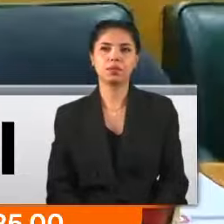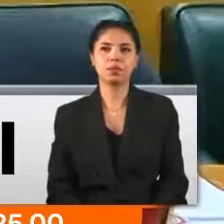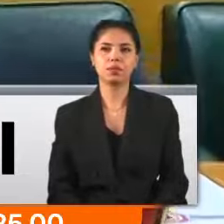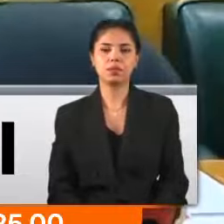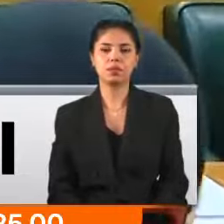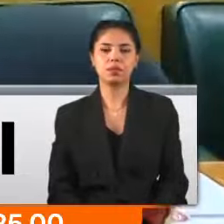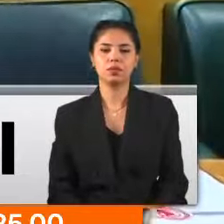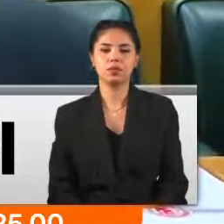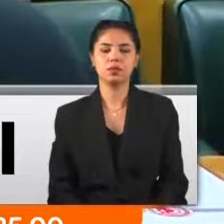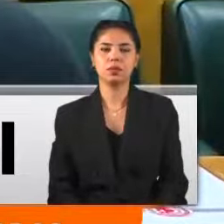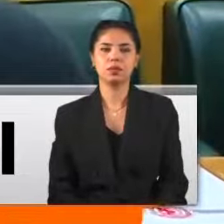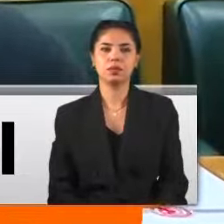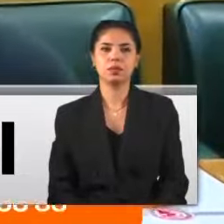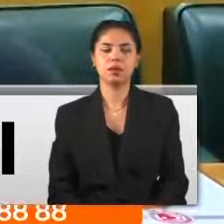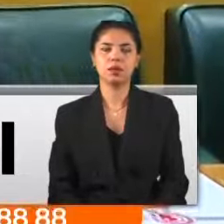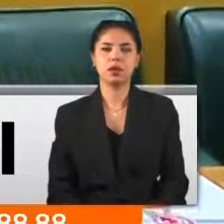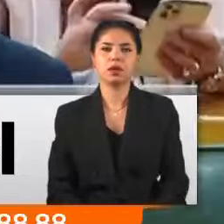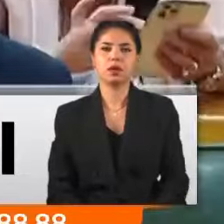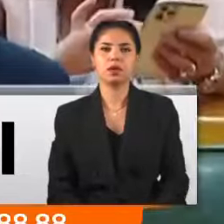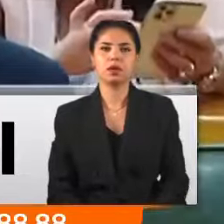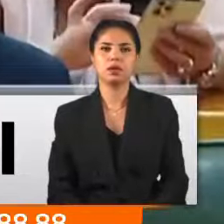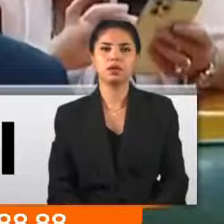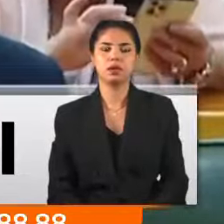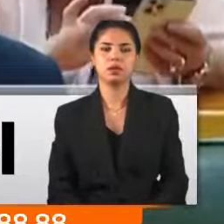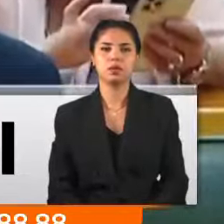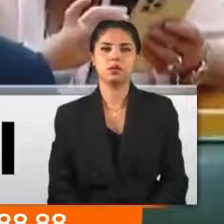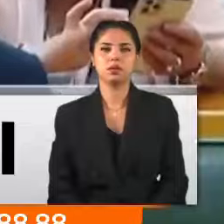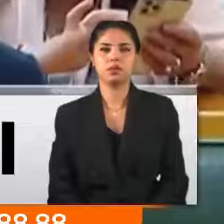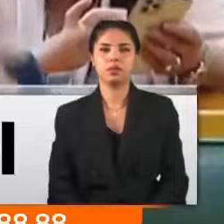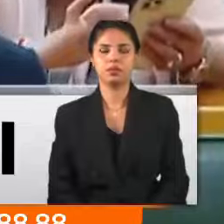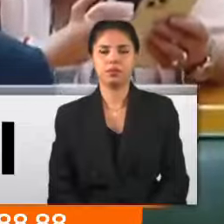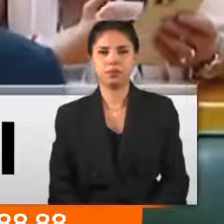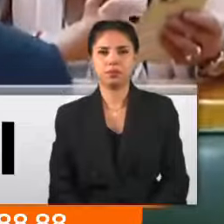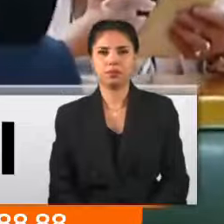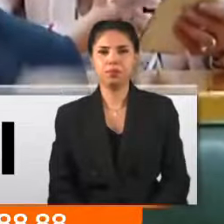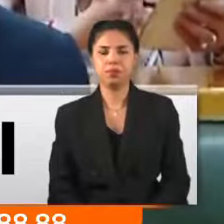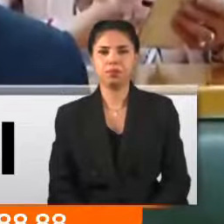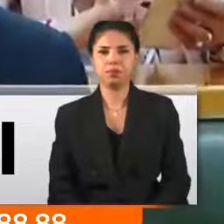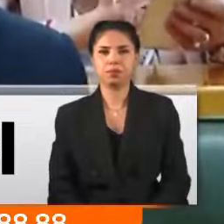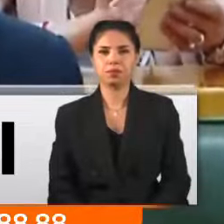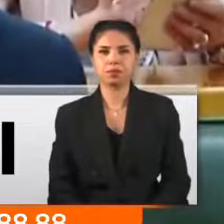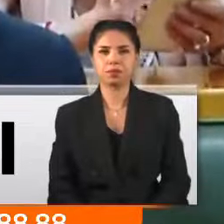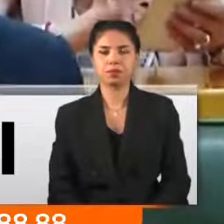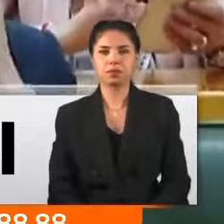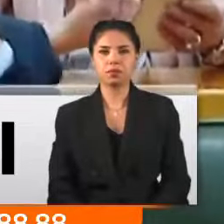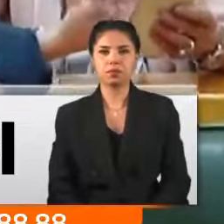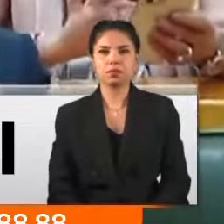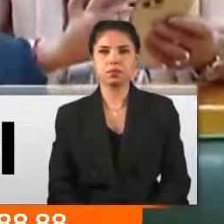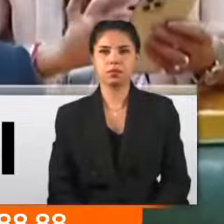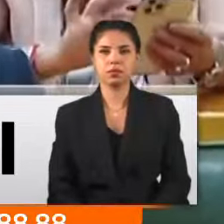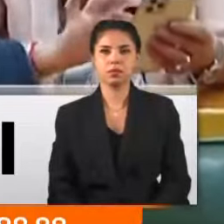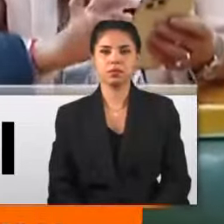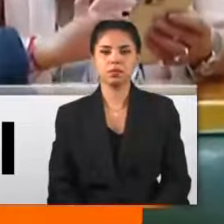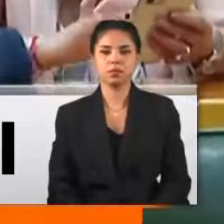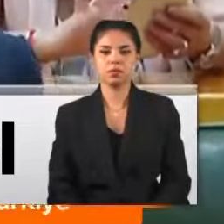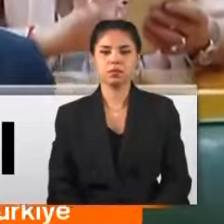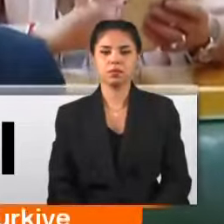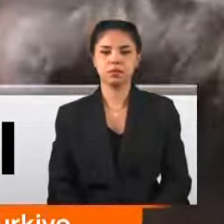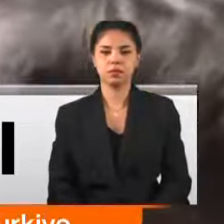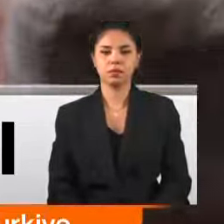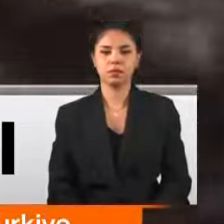veriyor. Partide nasıl bir etki yarattı bu söylemleri? Programda izledik ama bugün parti etkisi elbette ki kırgınlıklar olmuştur. Hepimizin